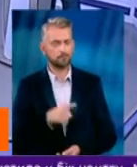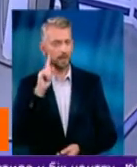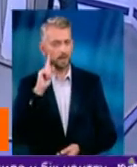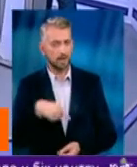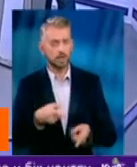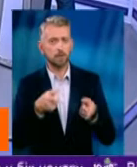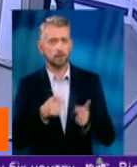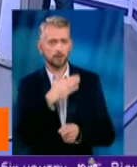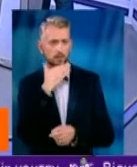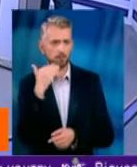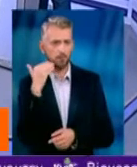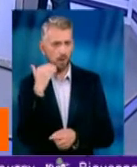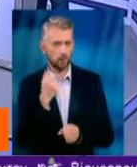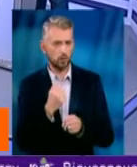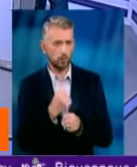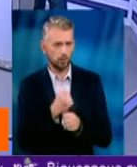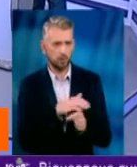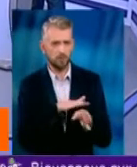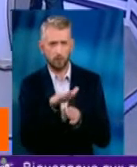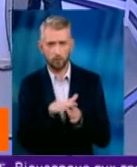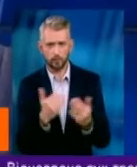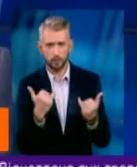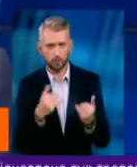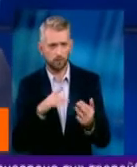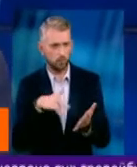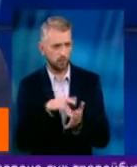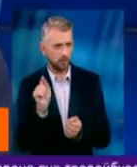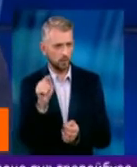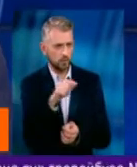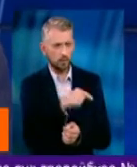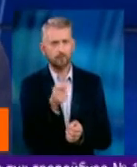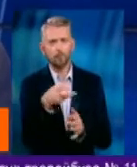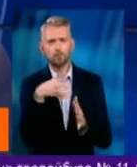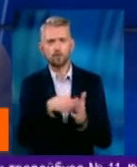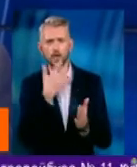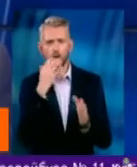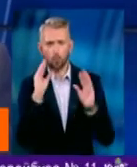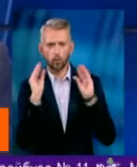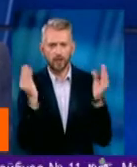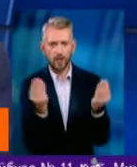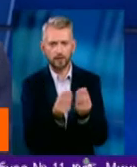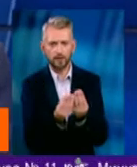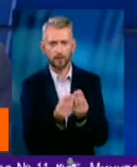насправді багато робіт робиться на сьогодні по місту, в тому числі з термосанацією. Тому